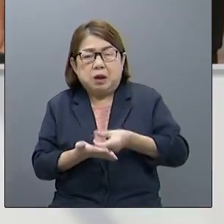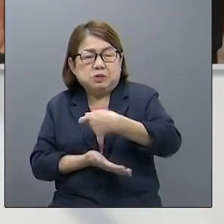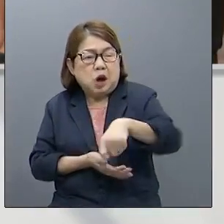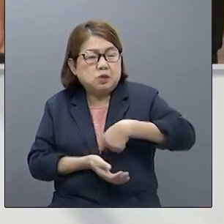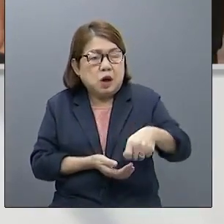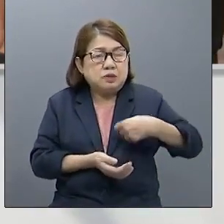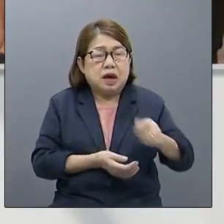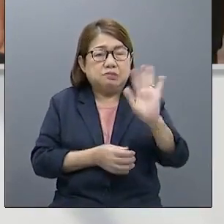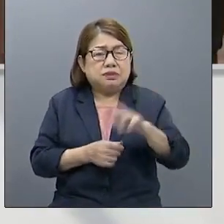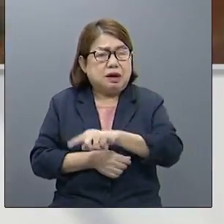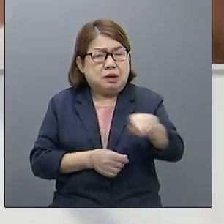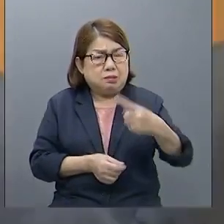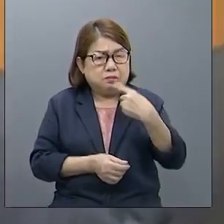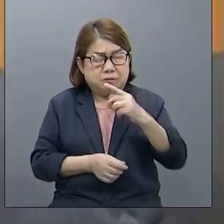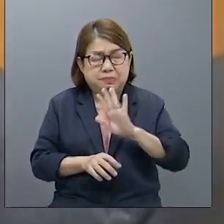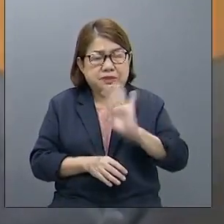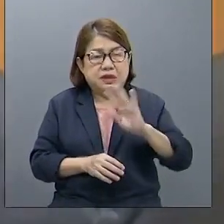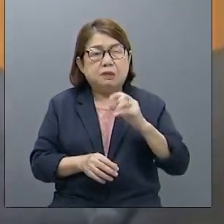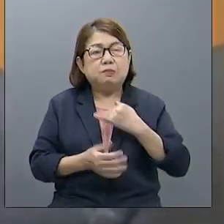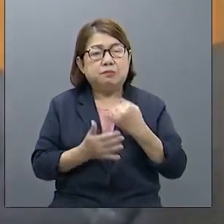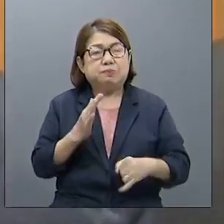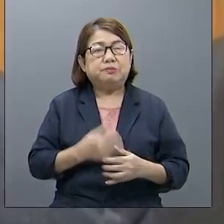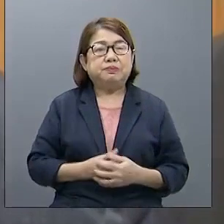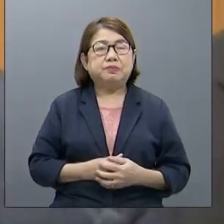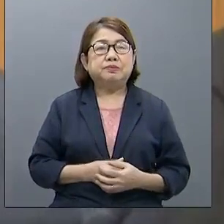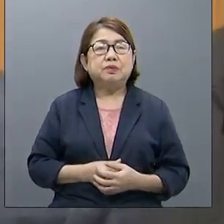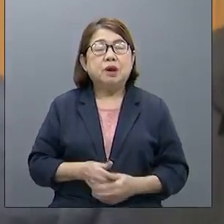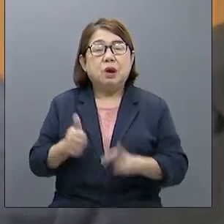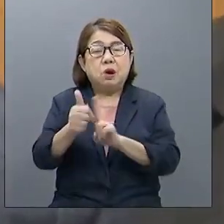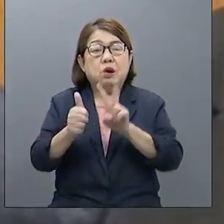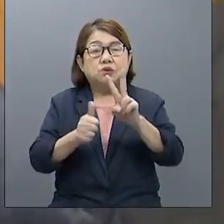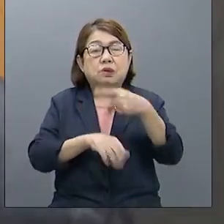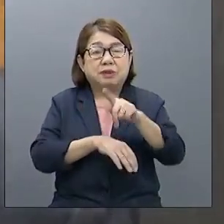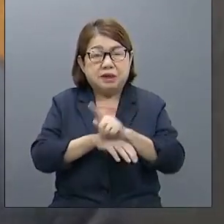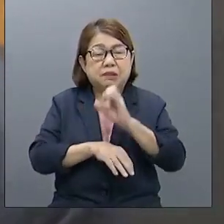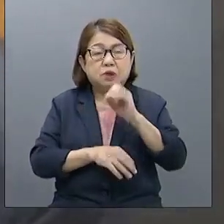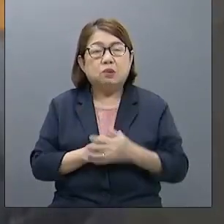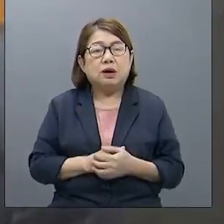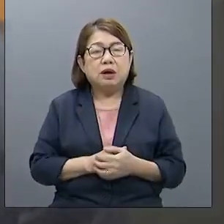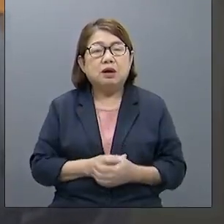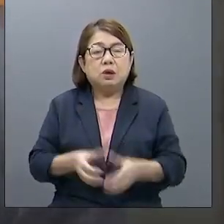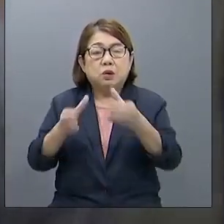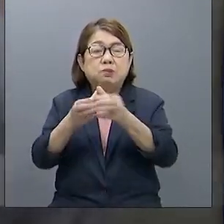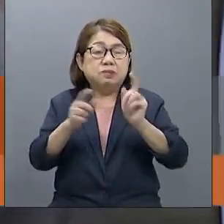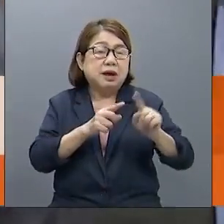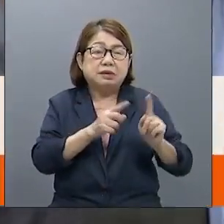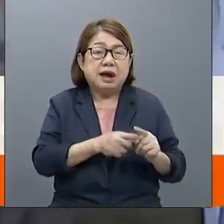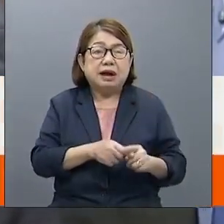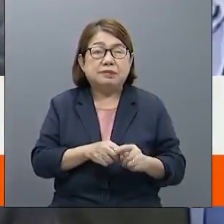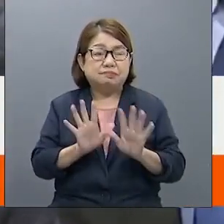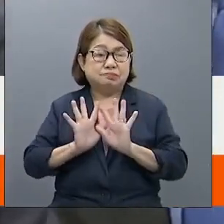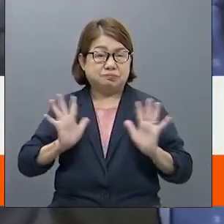หรือตั้งข้อสังเกตกันขึ้นมาค่ะพาผู้แทนราษฎรทุกพรรคนะครับที่มาเป็นสักขีพยานในวันนี้